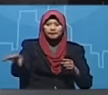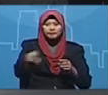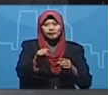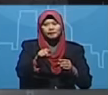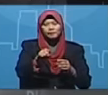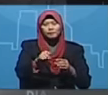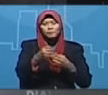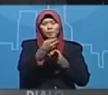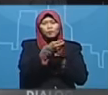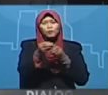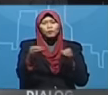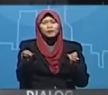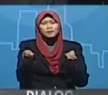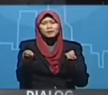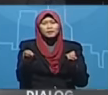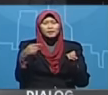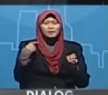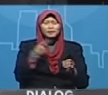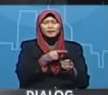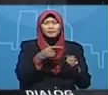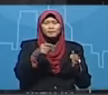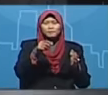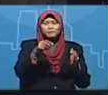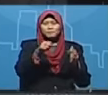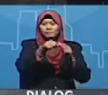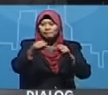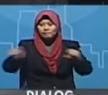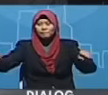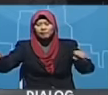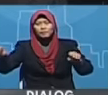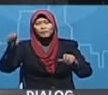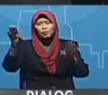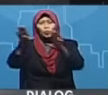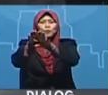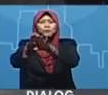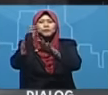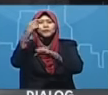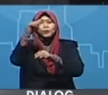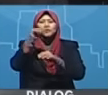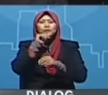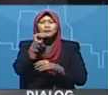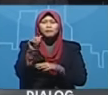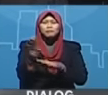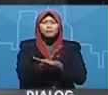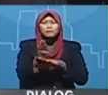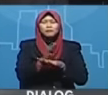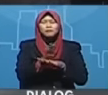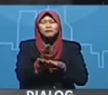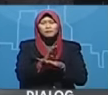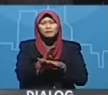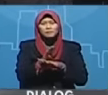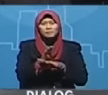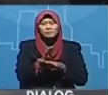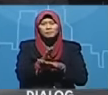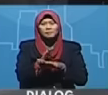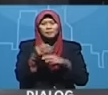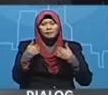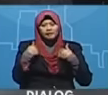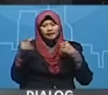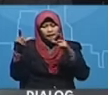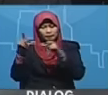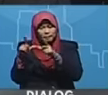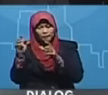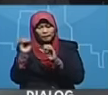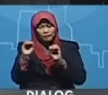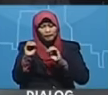ada pejabat yang kita seal. Kita arahkan supaya tutup untuk tidak beroperasi. Ya, sama ada yang ada license ataupun